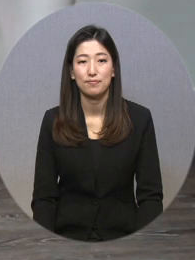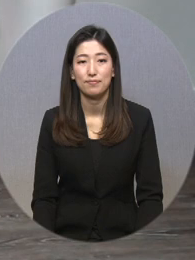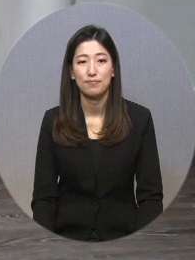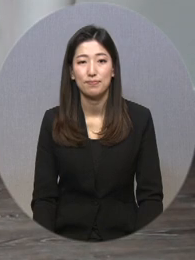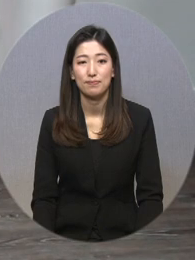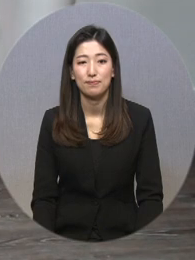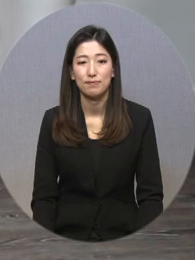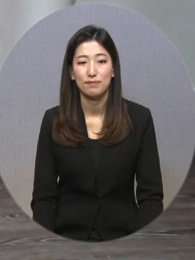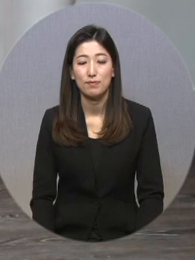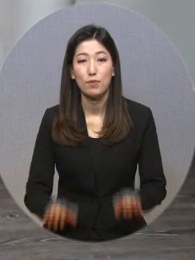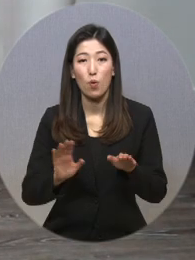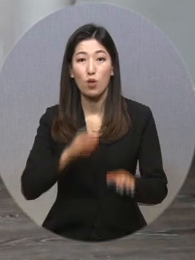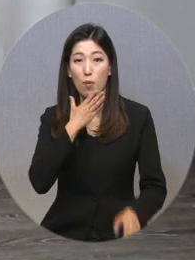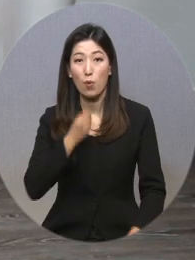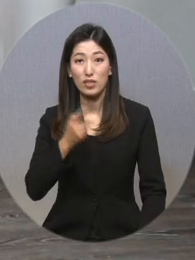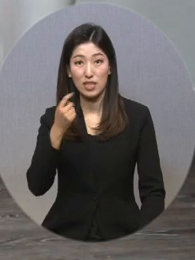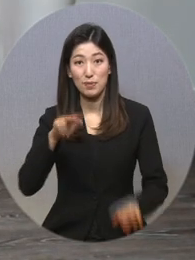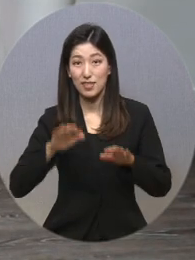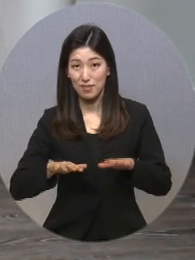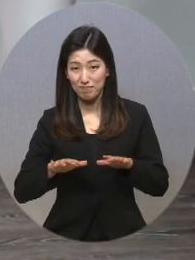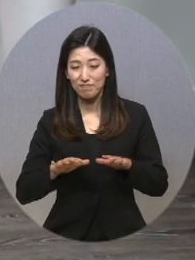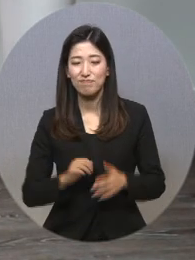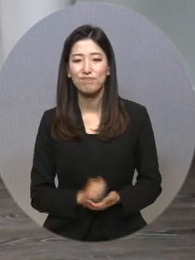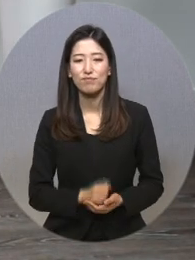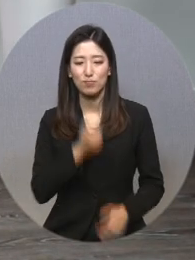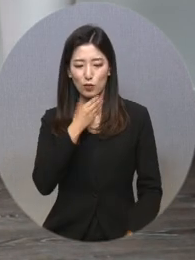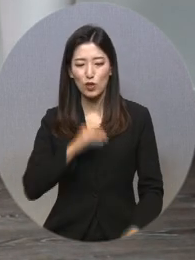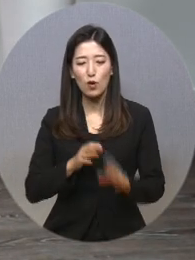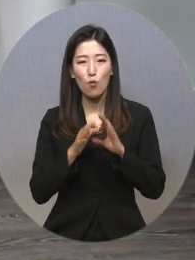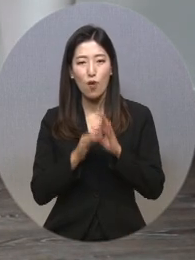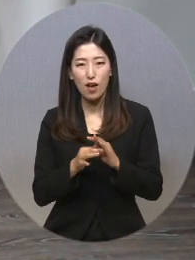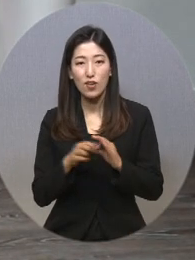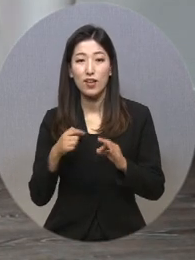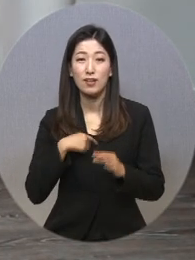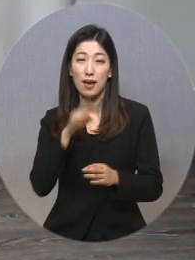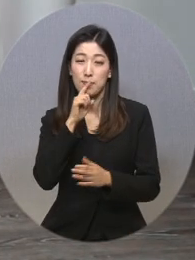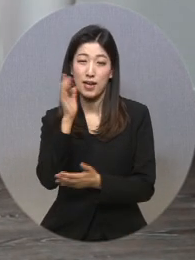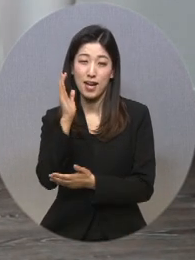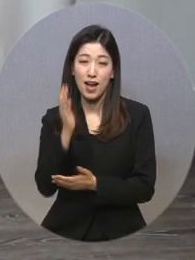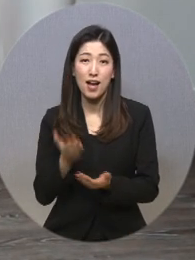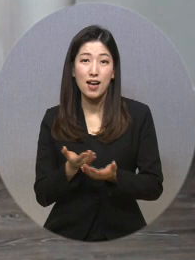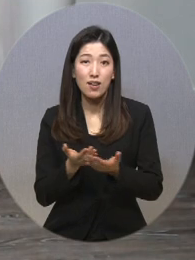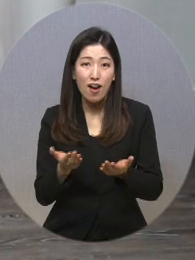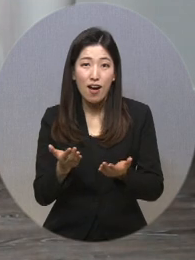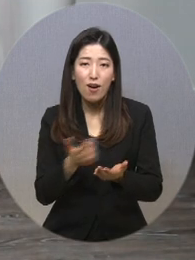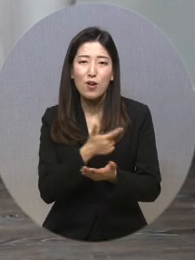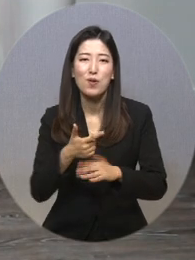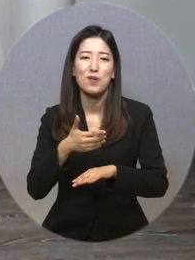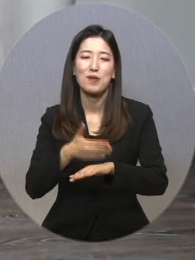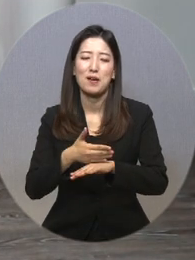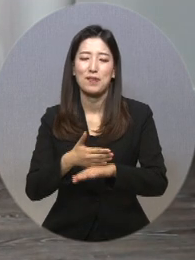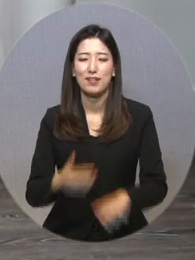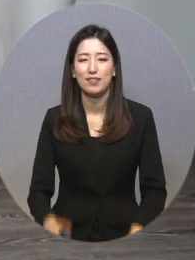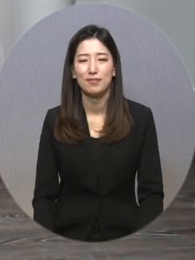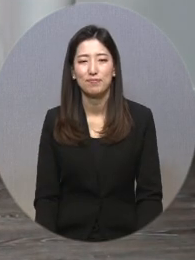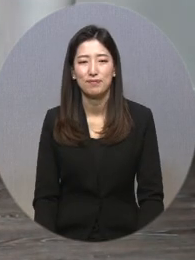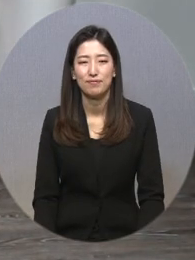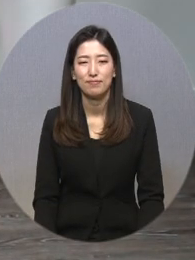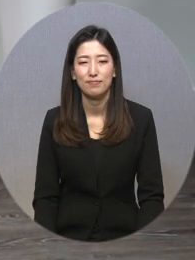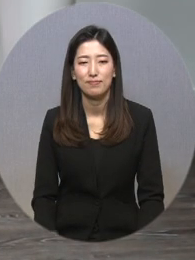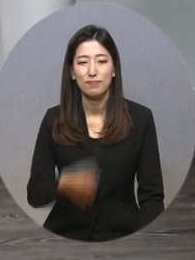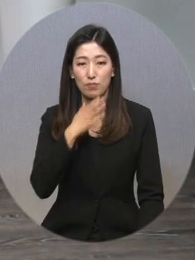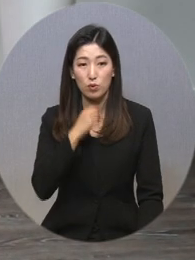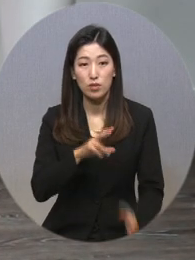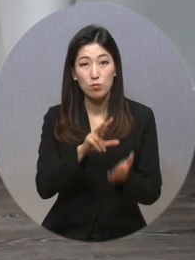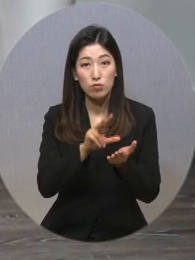오늘 복지TV를 통해서 이렇게 복지 문제를 함께 논의할 수 있는 기회를 가져서 너무 감사하게 생각합니다. 복지